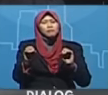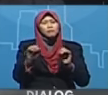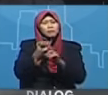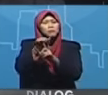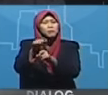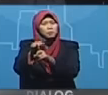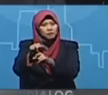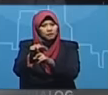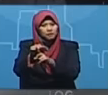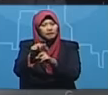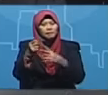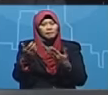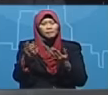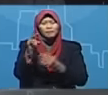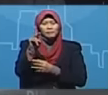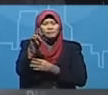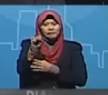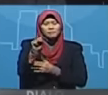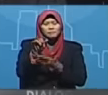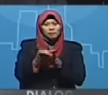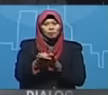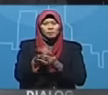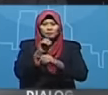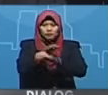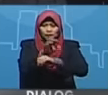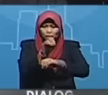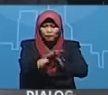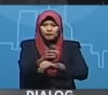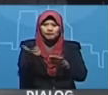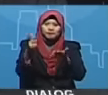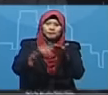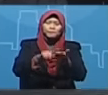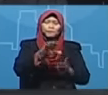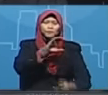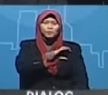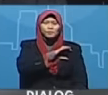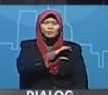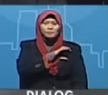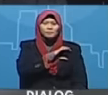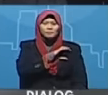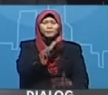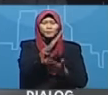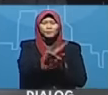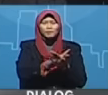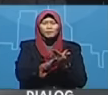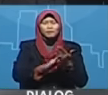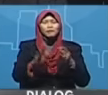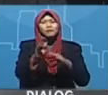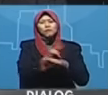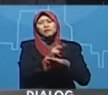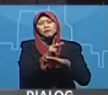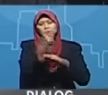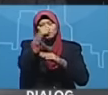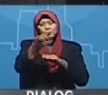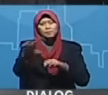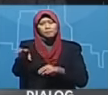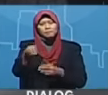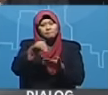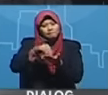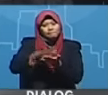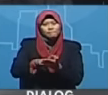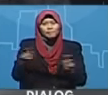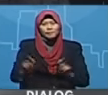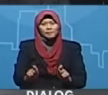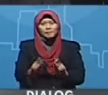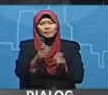menipu. Jadi kes-kes begini banyak kita nasihatkan supaya buat report polis. Okay. Di apa ni bagian komersial lah, untuk diambil tindakan lah, dan